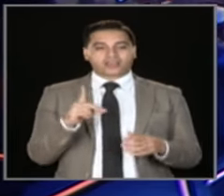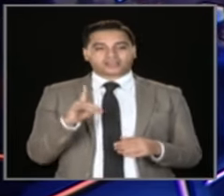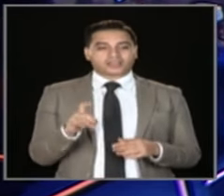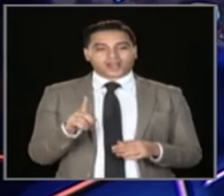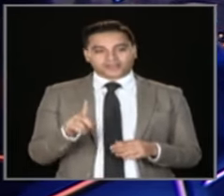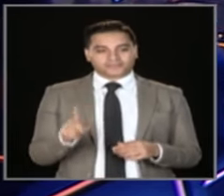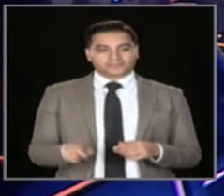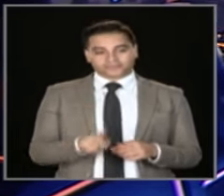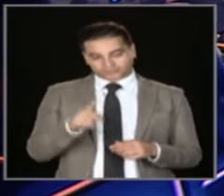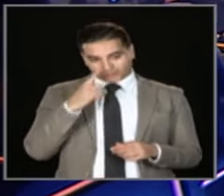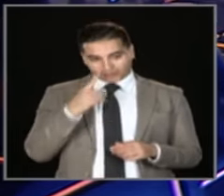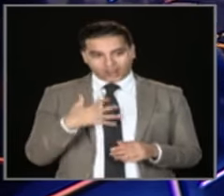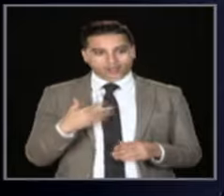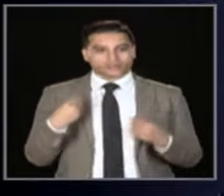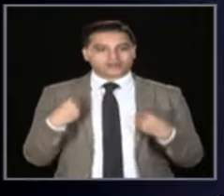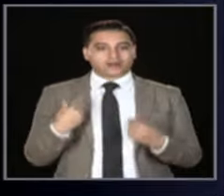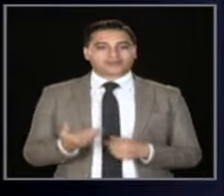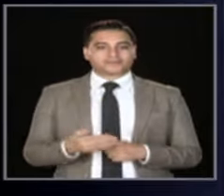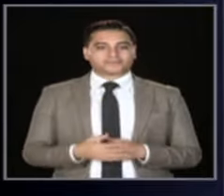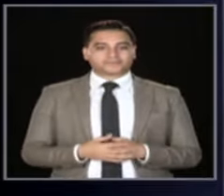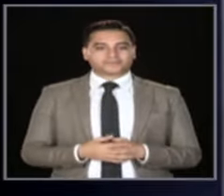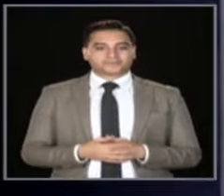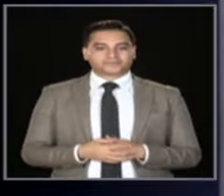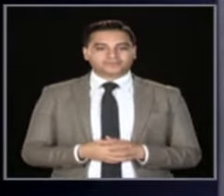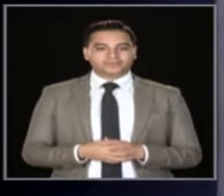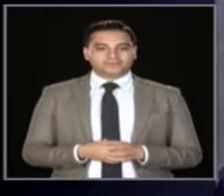الرياضة. أنت عايزه رياضة؟ هنشوف.